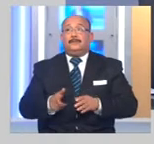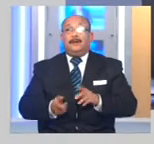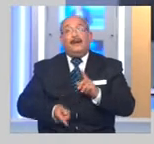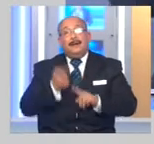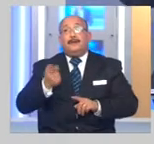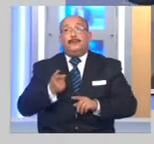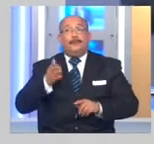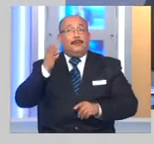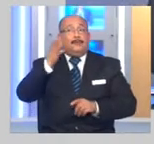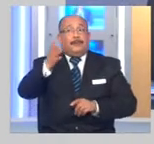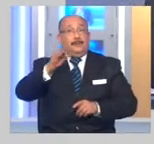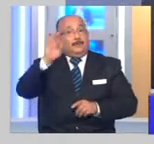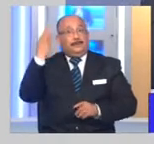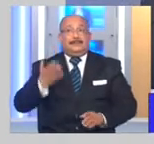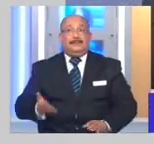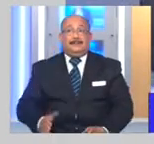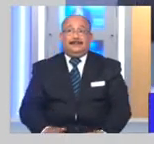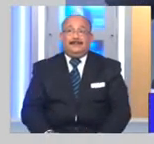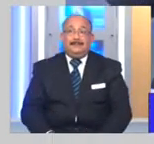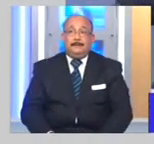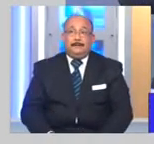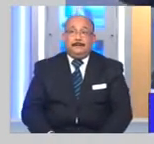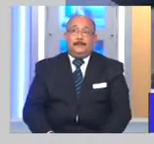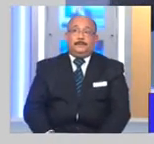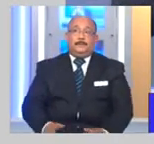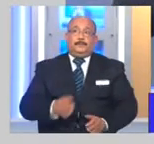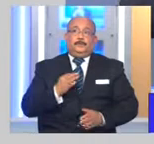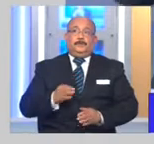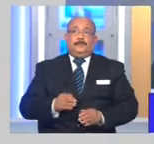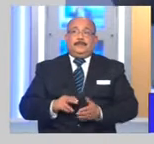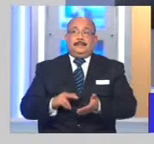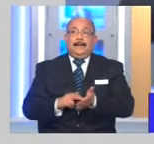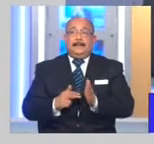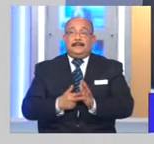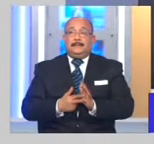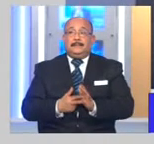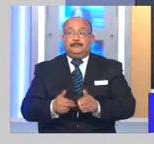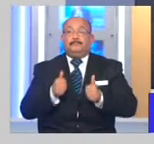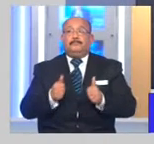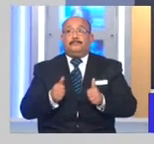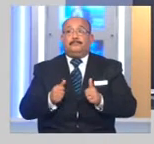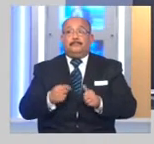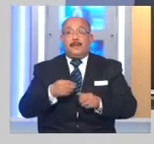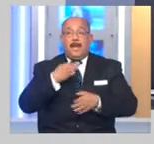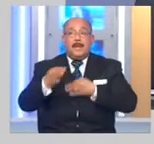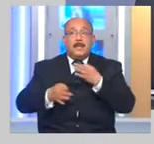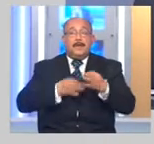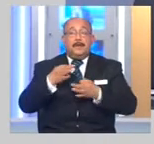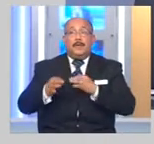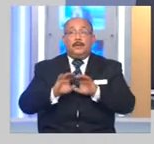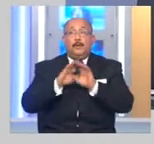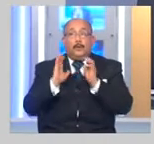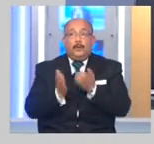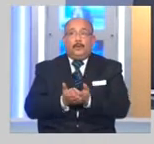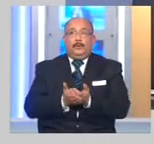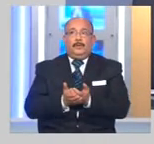واستقرار وسلامة المواطنين وعلى سلامة كذلك أمنكم، ويمشي يهجمهم في عقر دارهم، ورغم ذاك الأعوان في بادرة